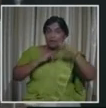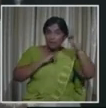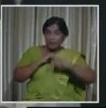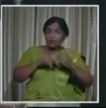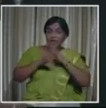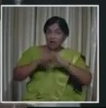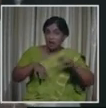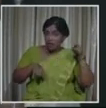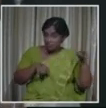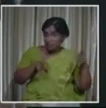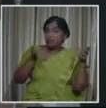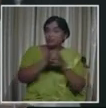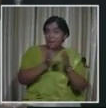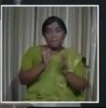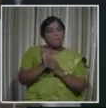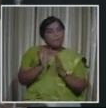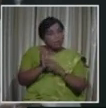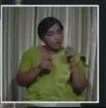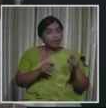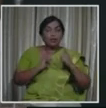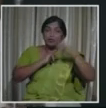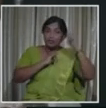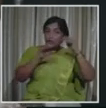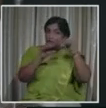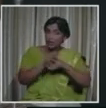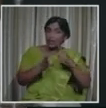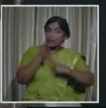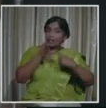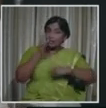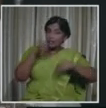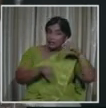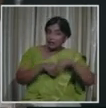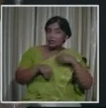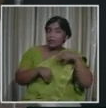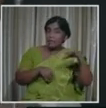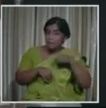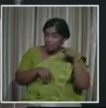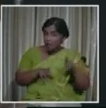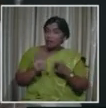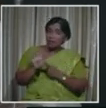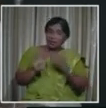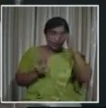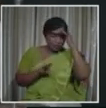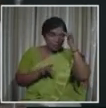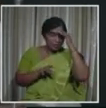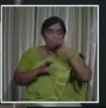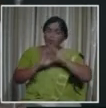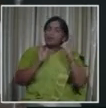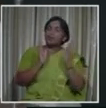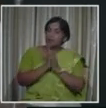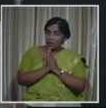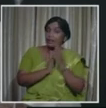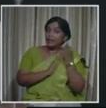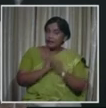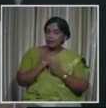අන්තර් විශ්වවිද්‍යාල බලමණ්ඩල සමාජික විශ්වවිද්‍යාල ඇතුළේ ඉඳගෙන දේශපාලනය කරන්න පාවිච්චි කරපු ඒ තරුණ නායකයෝ ඒ සියලු දෙනා මෙන්නනොත් නීතිය